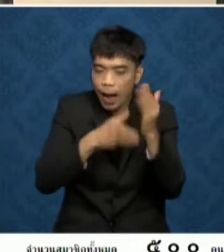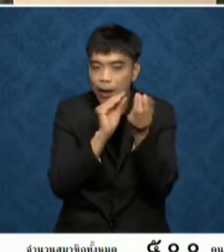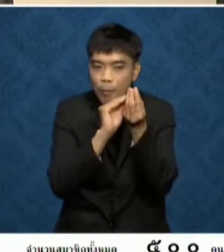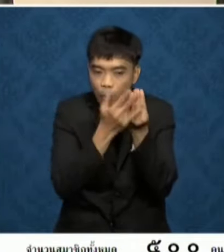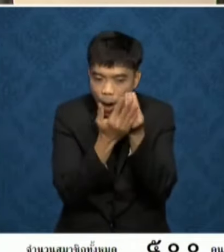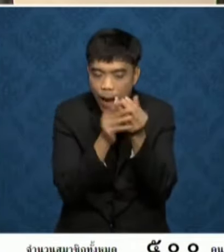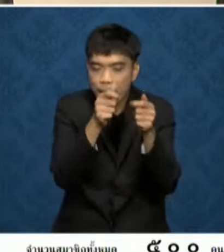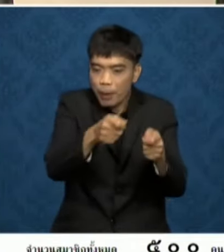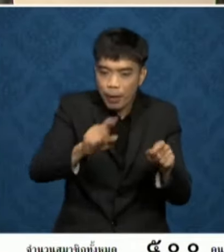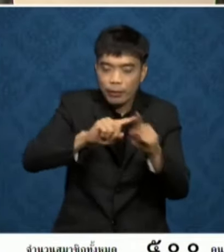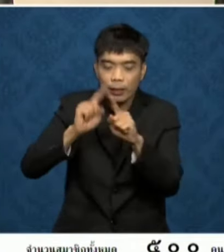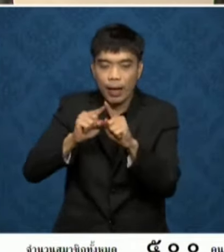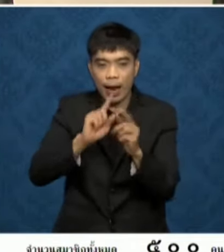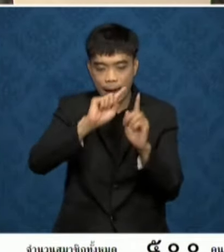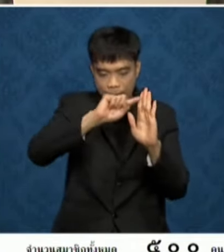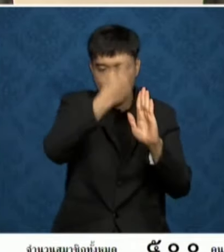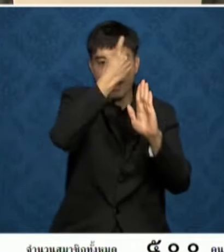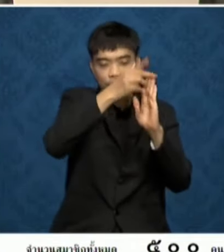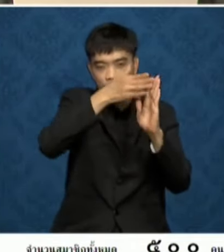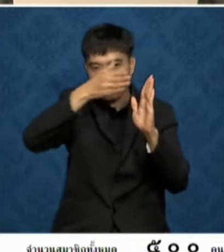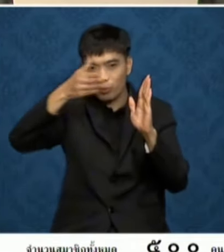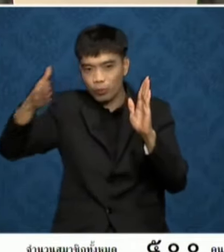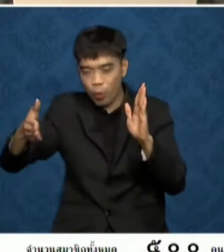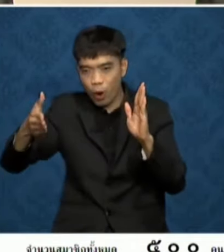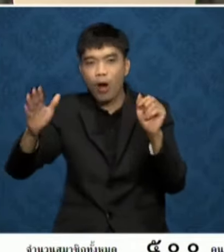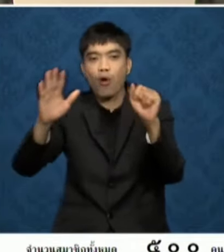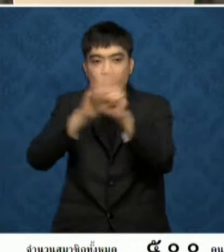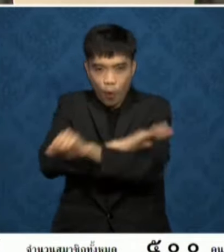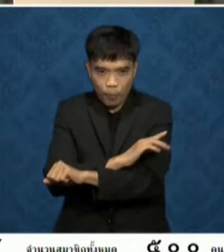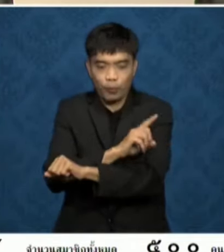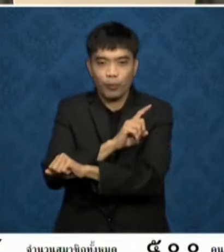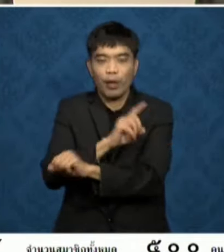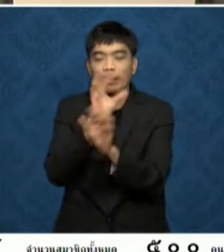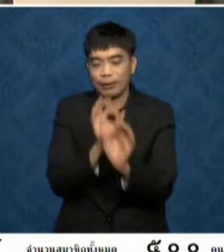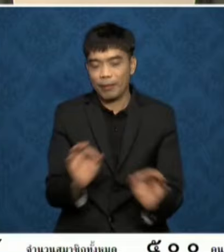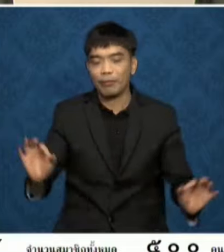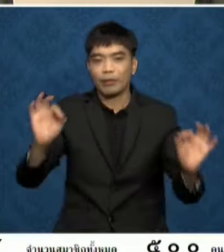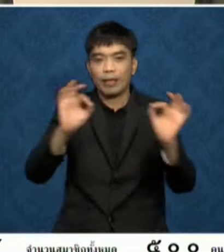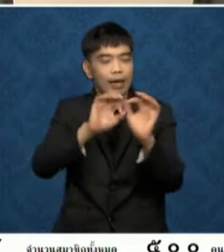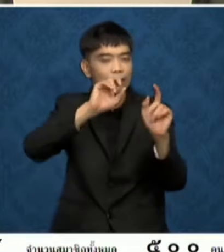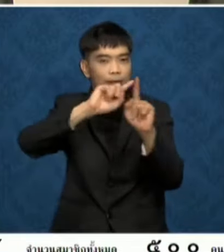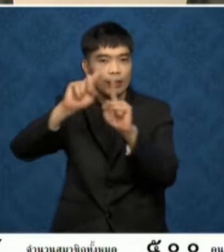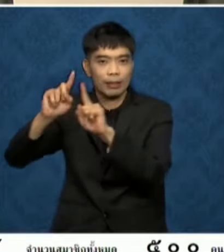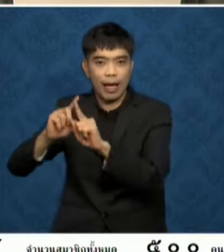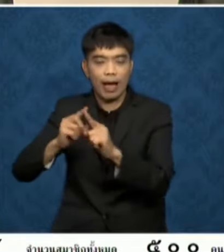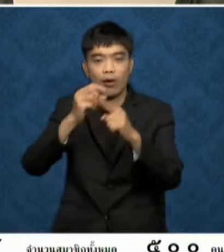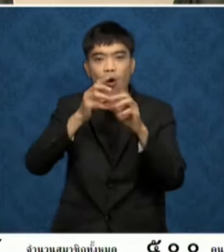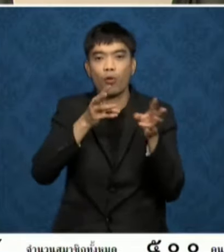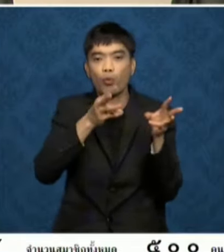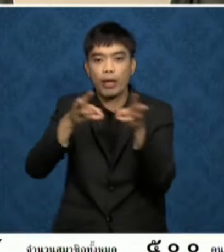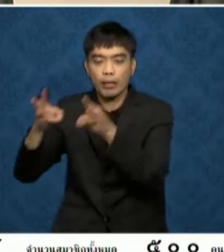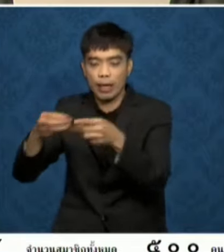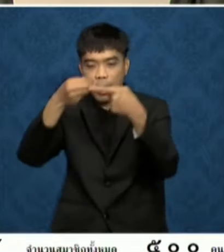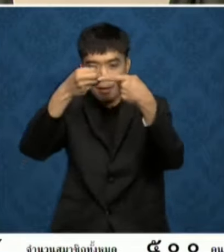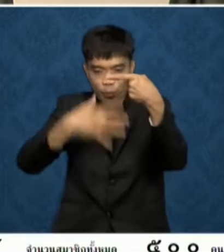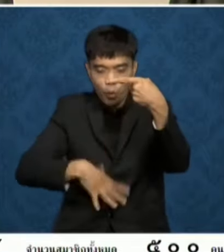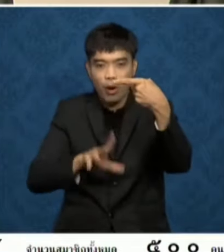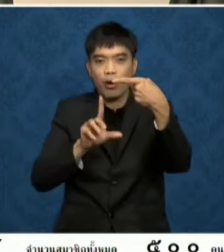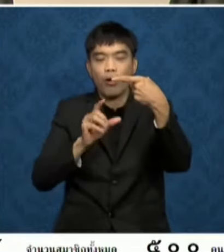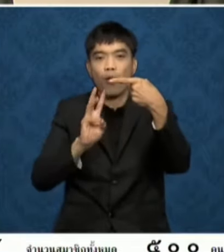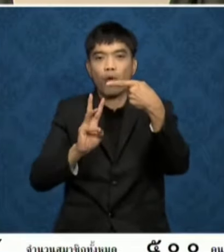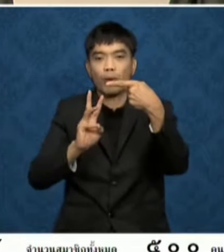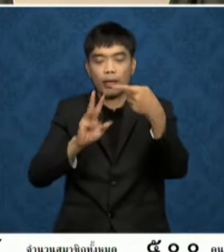น้ำกลางน้ำแล้วก็ปลายน้ำนะคะครอบคลุมผลไม้เศรษฐกิจสำคัญทุกชนิดรวม6มาตรการ25แผนงานค่ะ